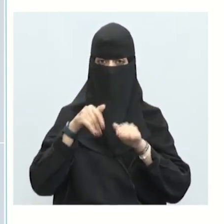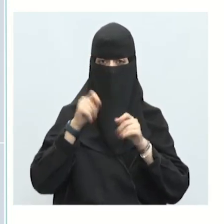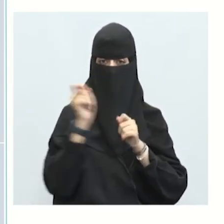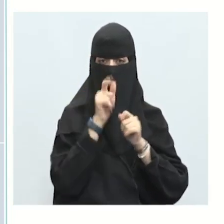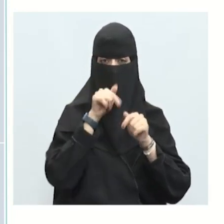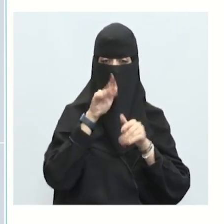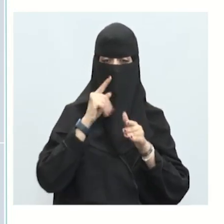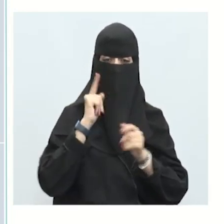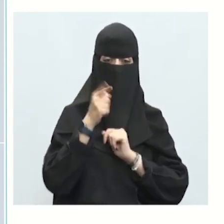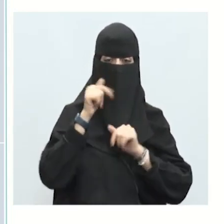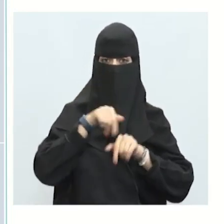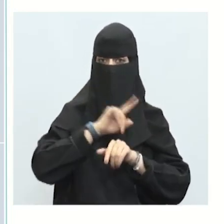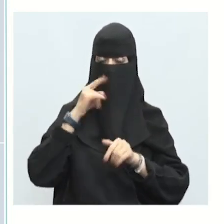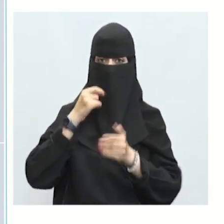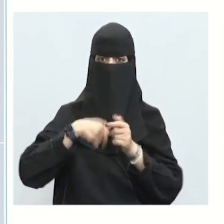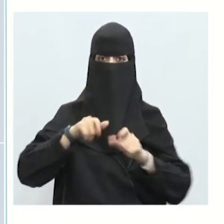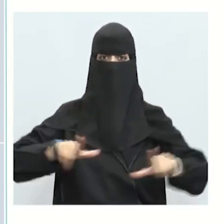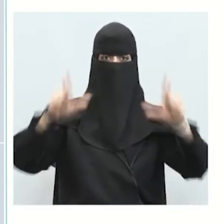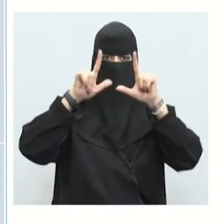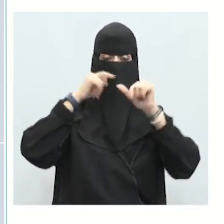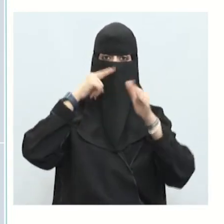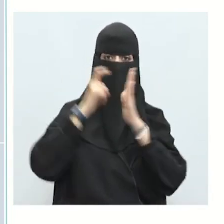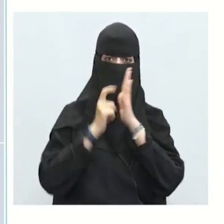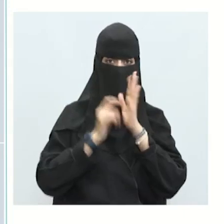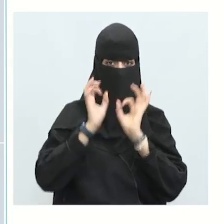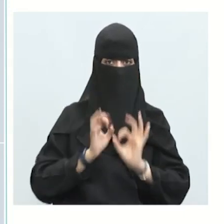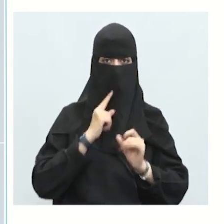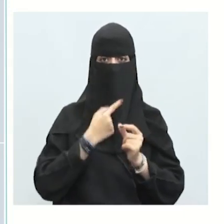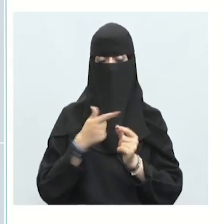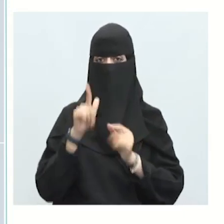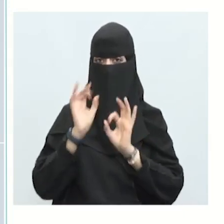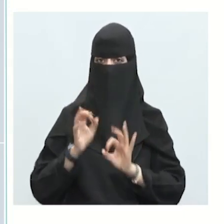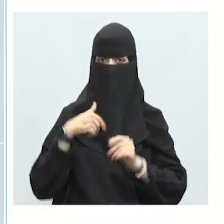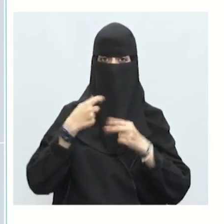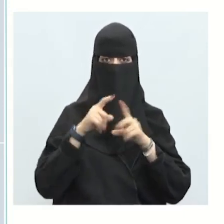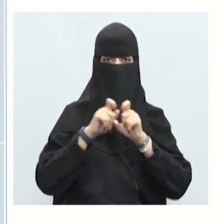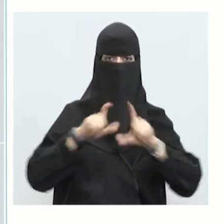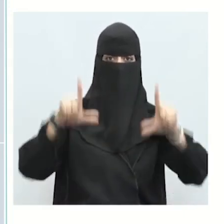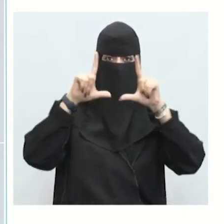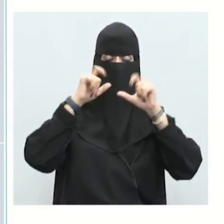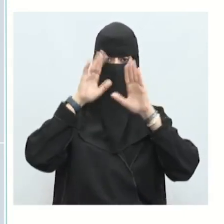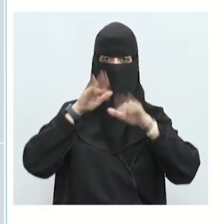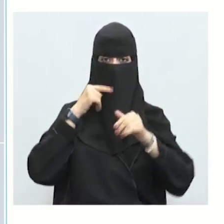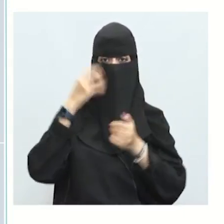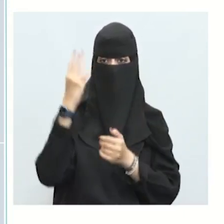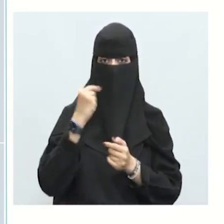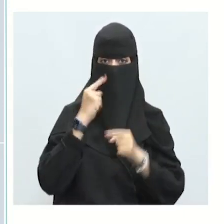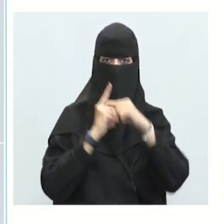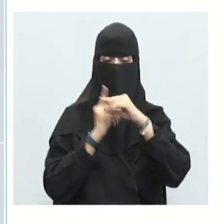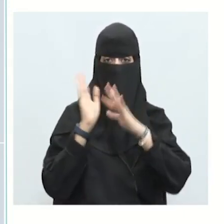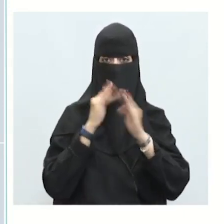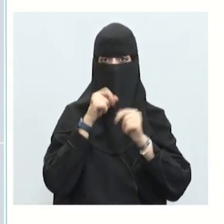تعرض اي رساله على الشاشه لان الشرط لم يتحقق ستعرض الرساله رقم موجب